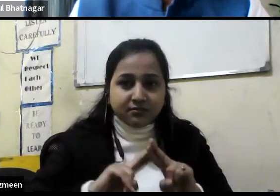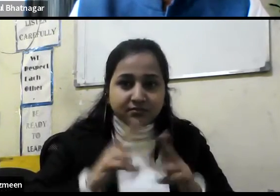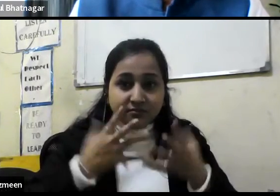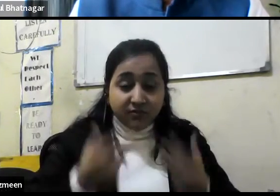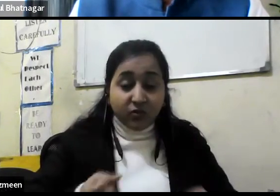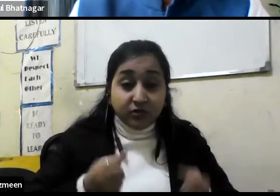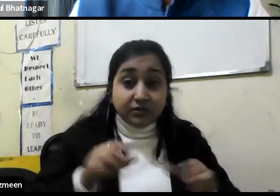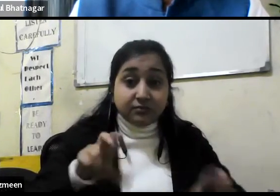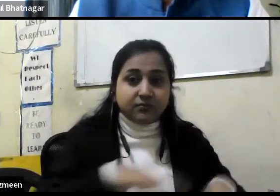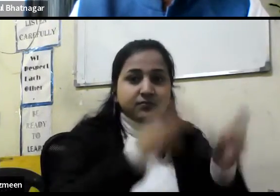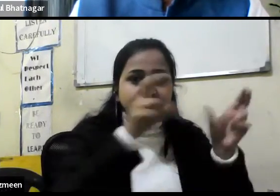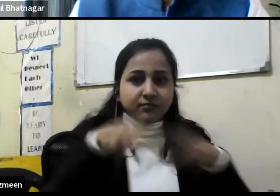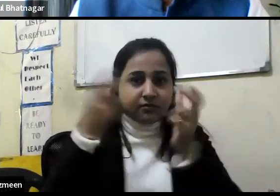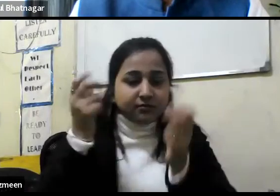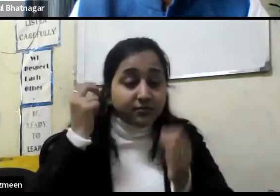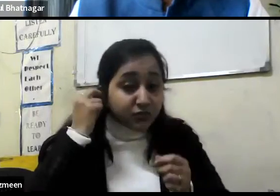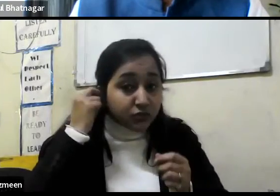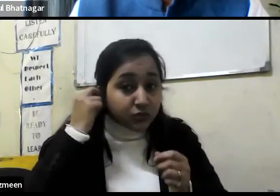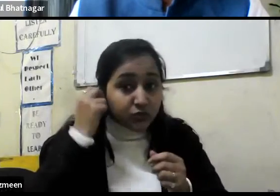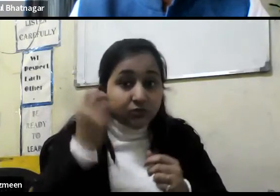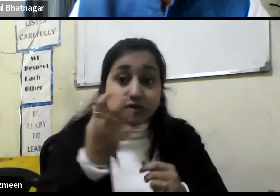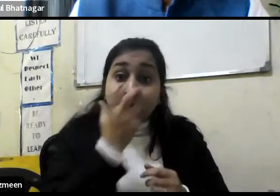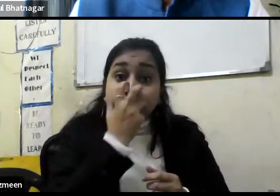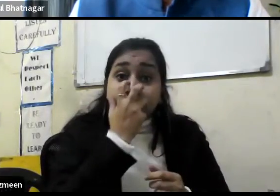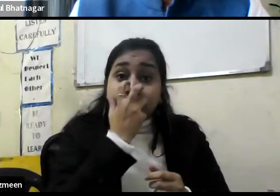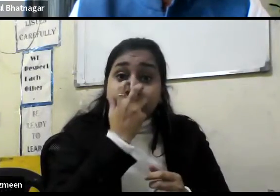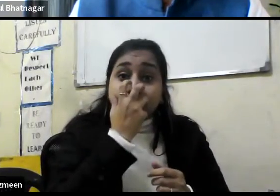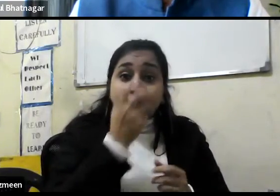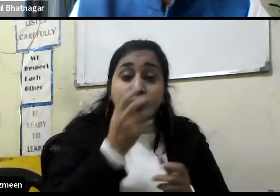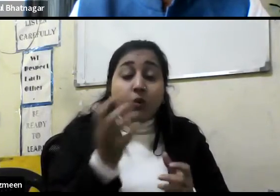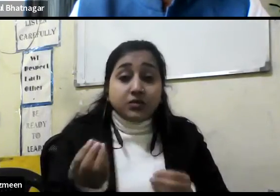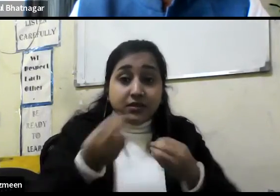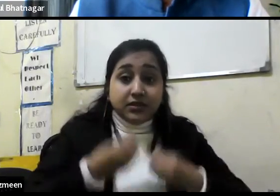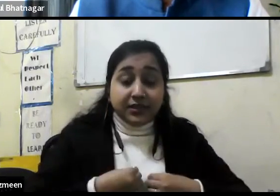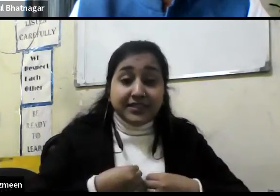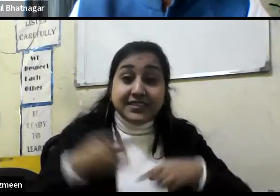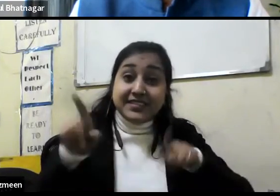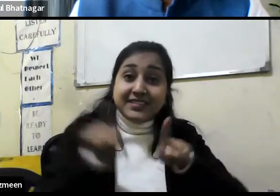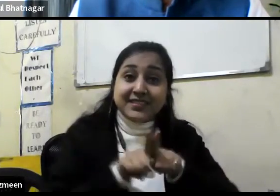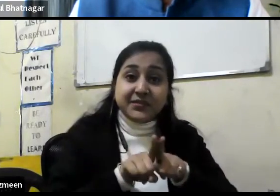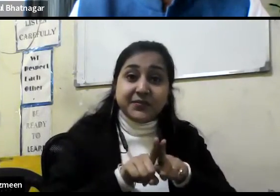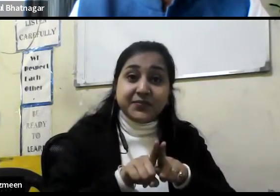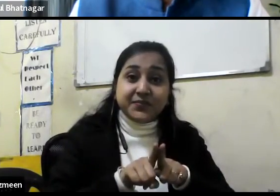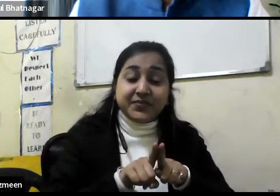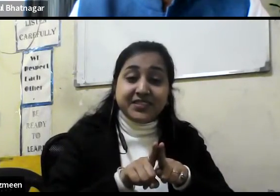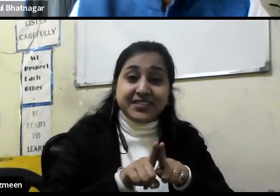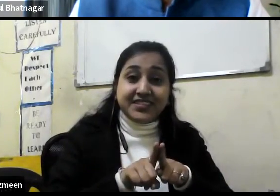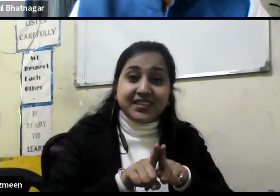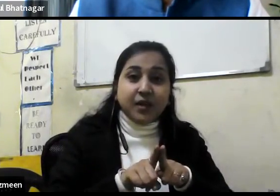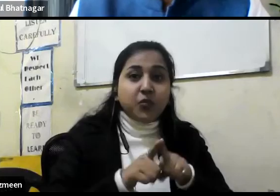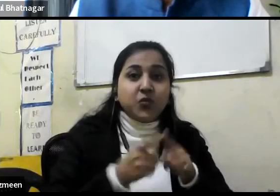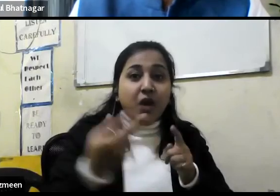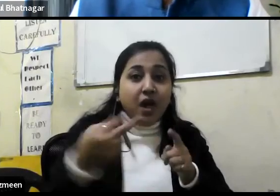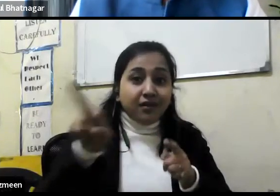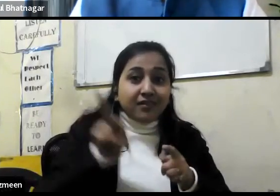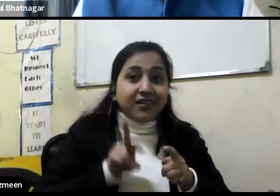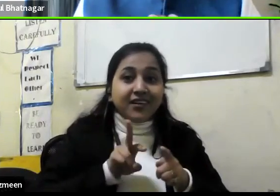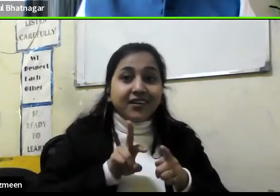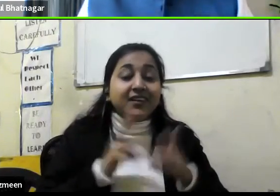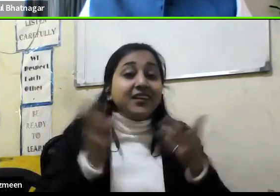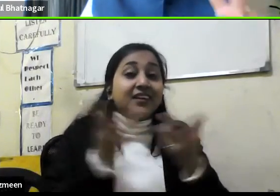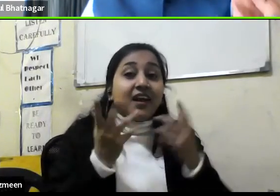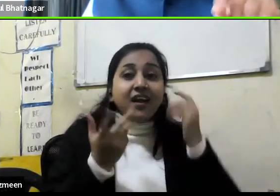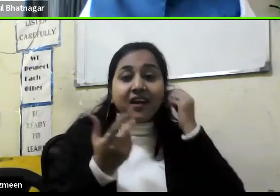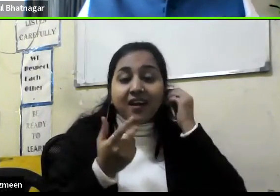ना, हमको ऑक्सीजन देगा, वो साथ में हमें इकोनॉमिक एक्टिविटी भी है, मतलब हमें रिटर्न भी मिलेगा उसका. तो थैंक